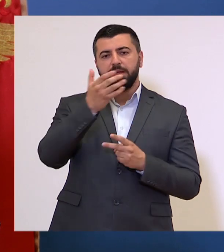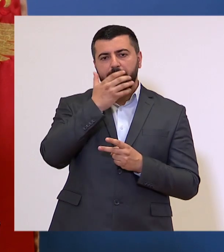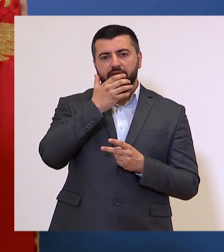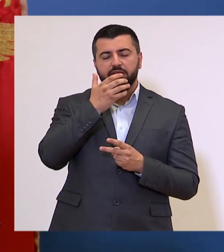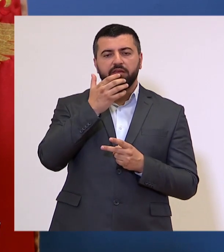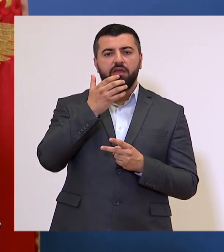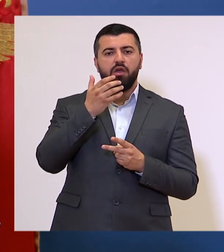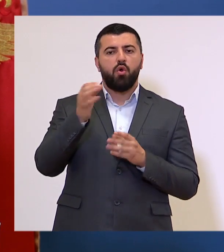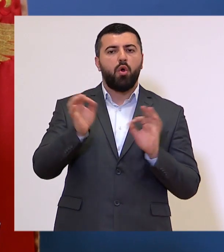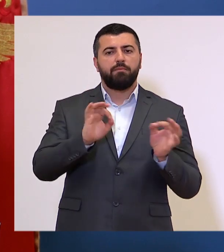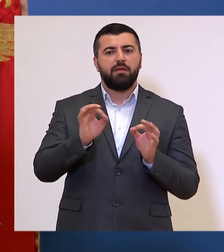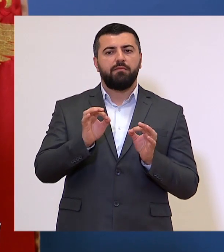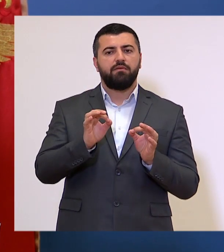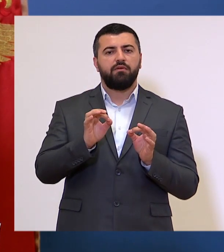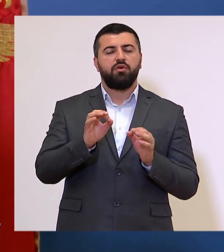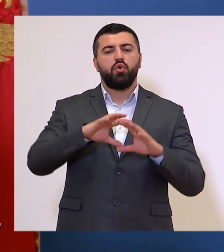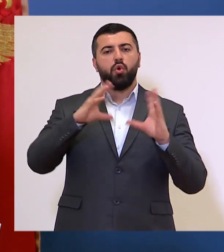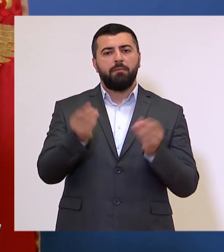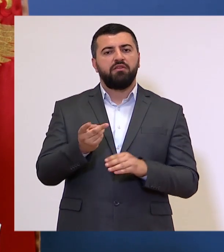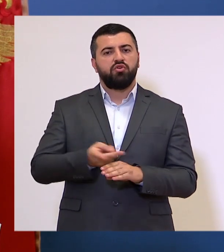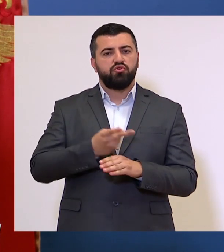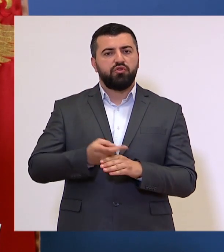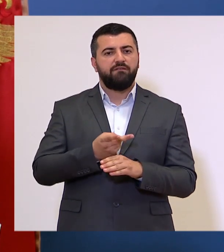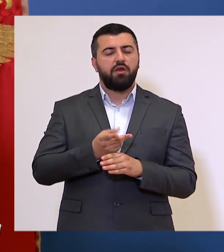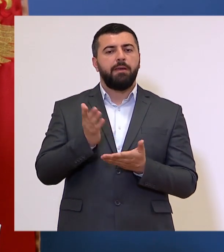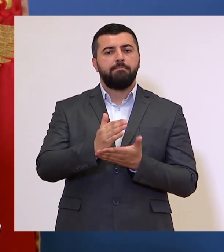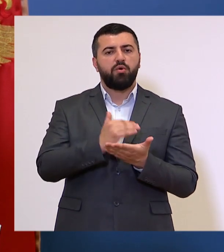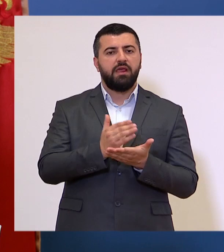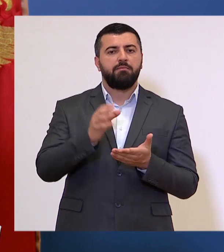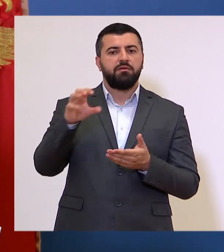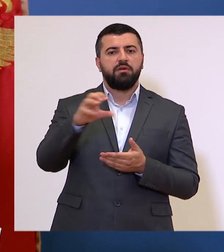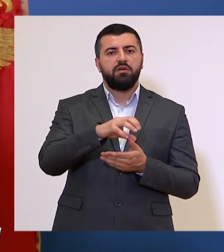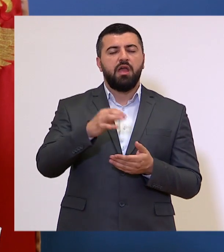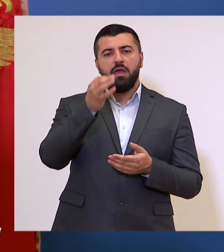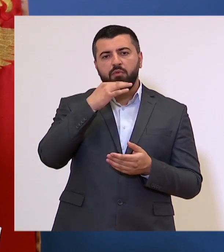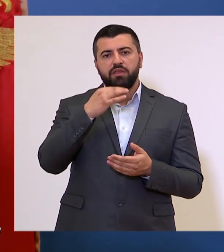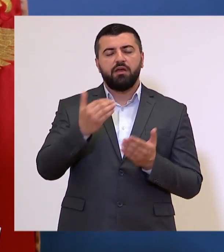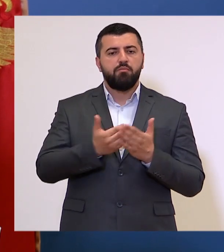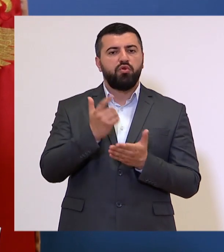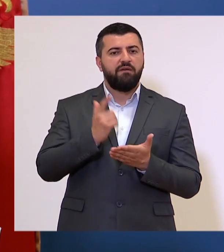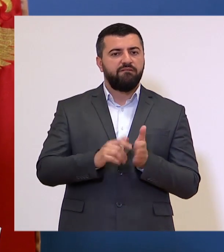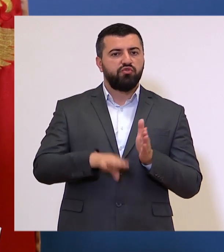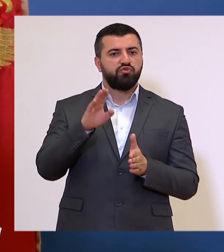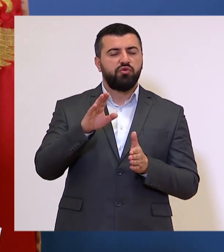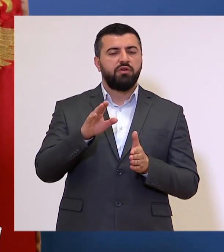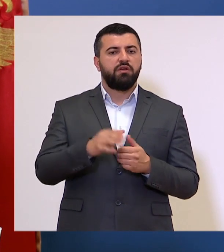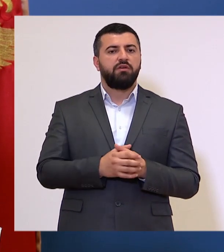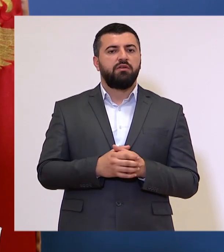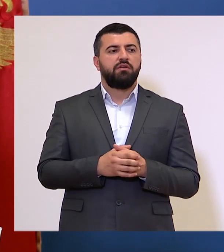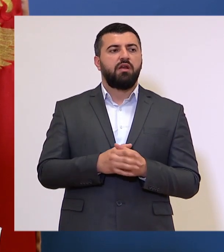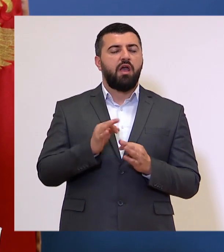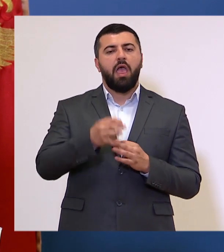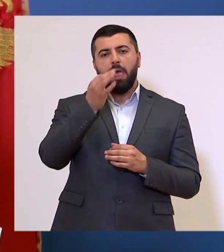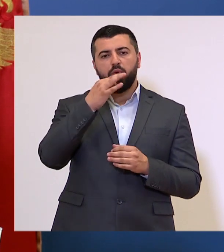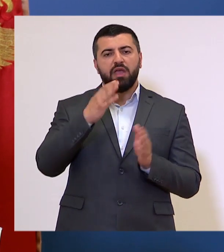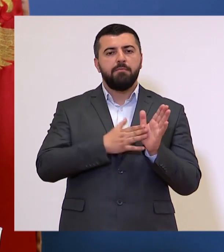zaštitne opreme za kompletnu državu, podijeljeno po segmentima, da vam to ne bi ponavljao, rekao sam to više puta na presu.